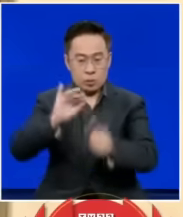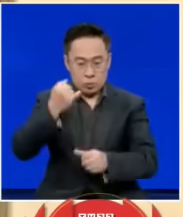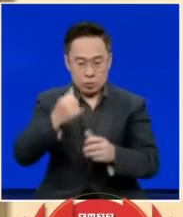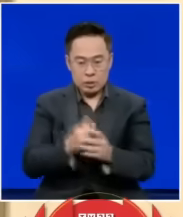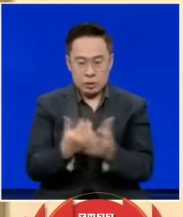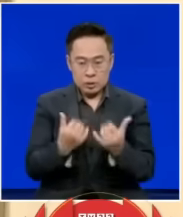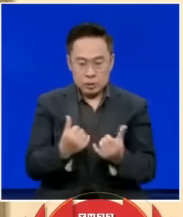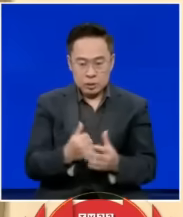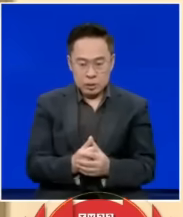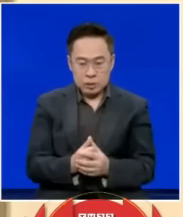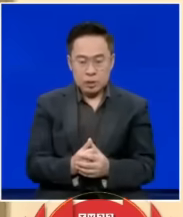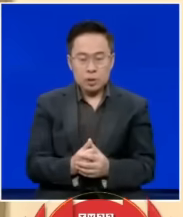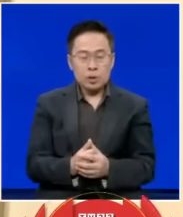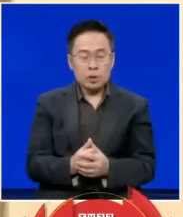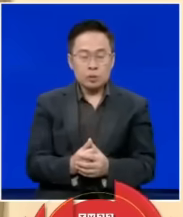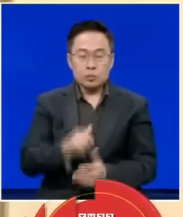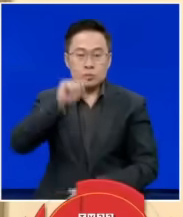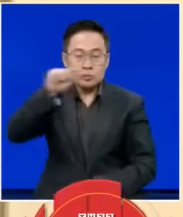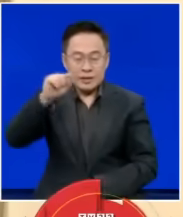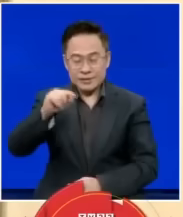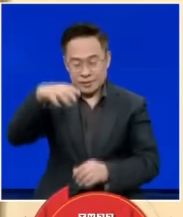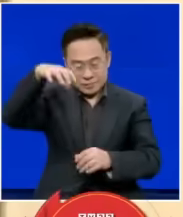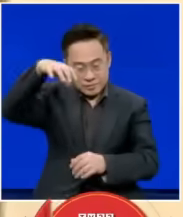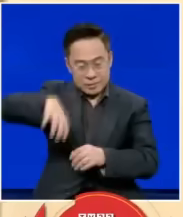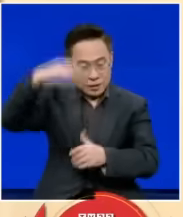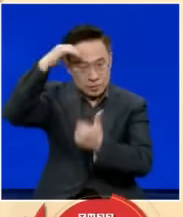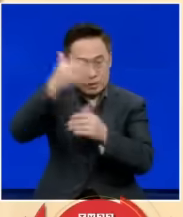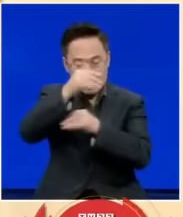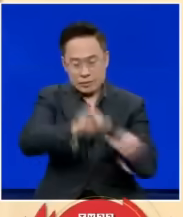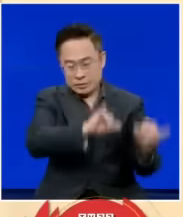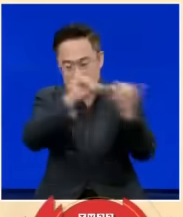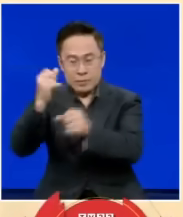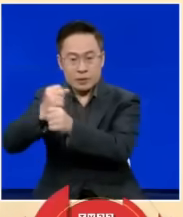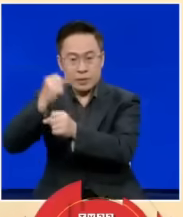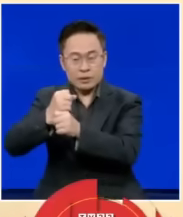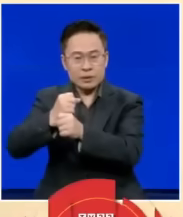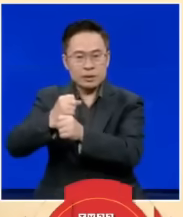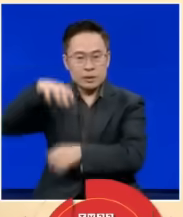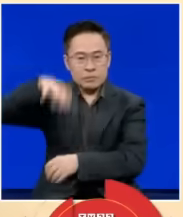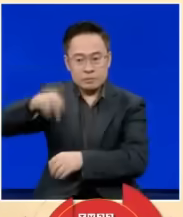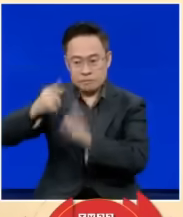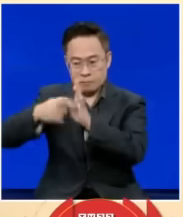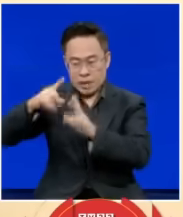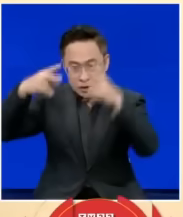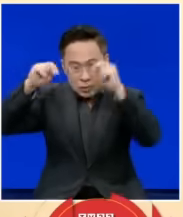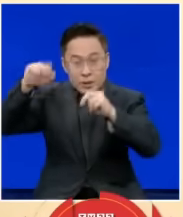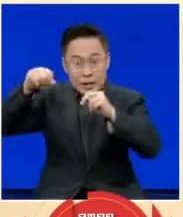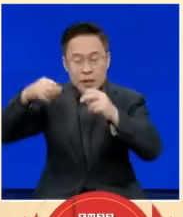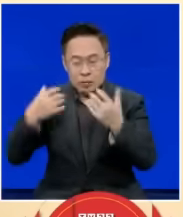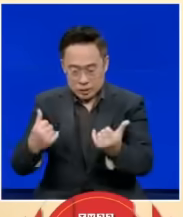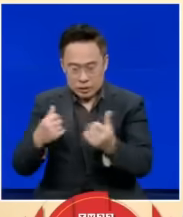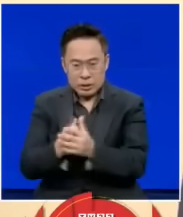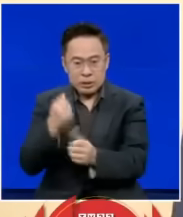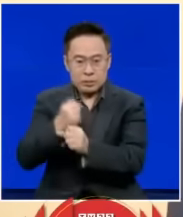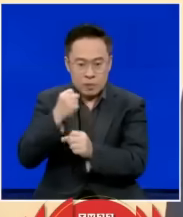าที่ทำเนียบใช่ไหมครับก็ระหว่างนี้ที่สามสี่ที่ผ่านมาก็มีการ